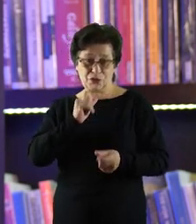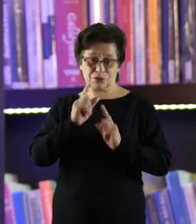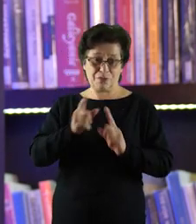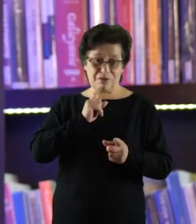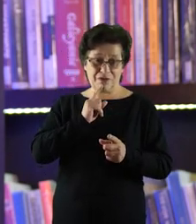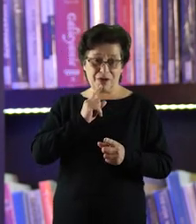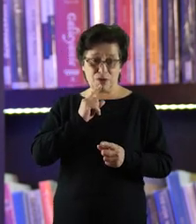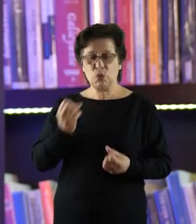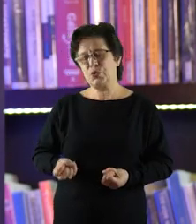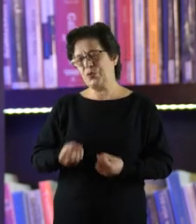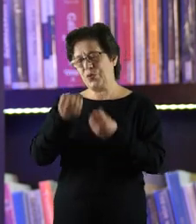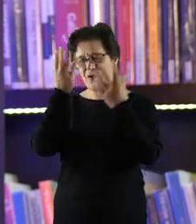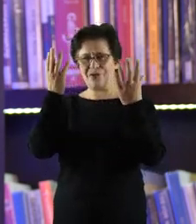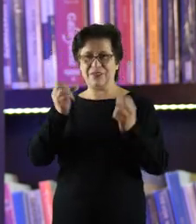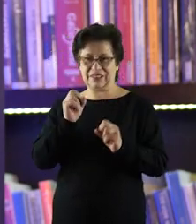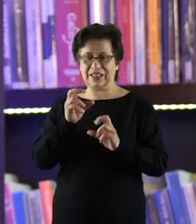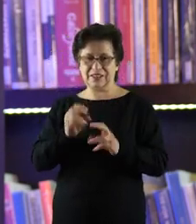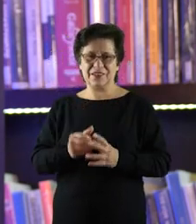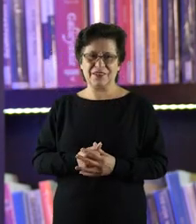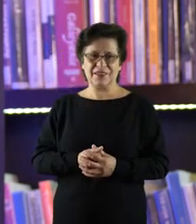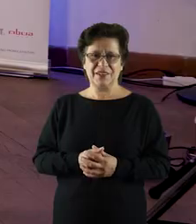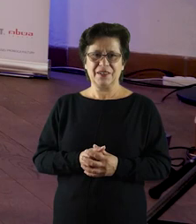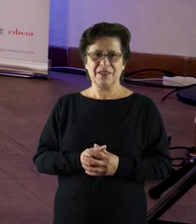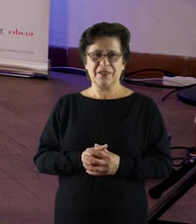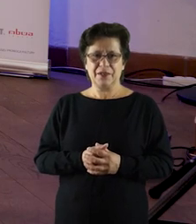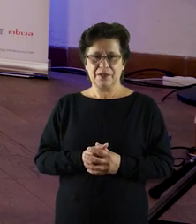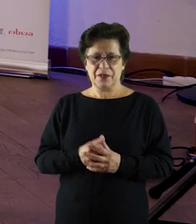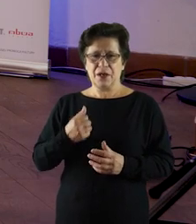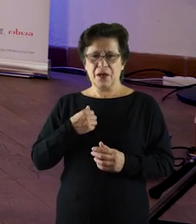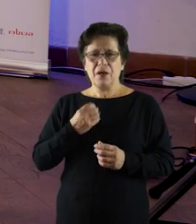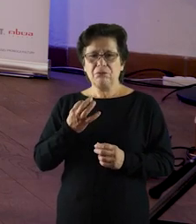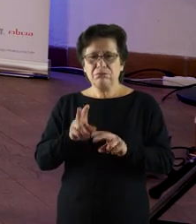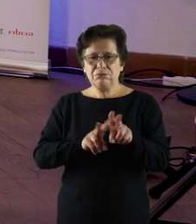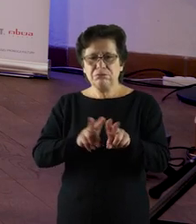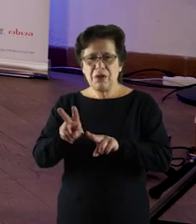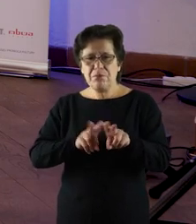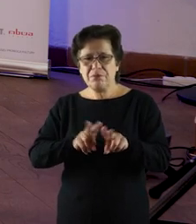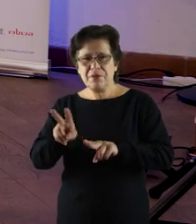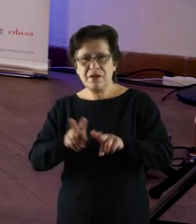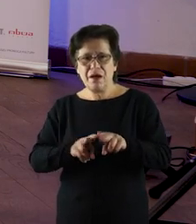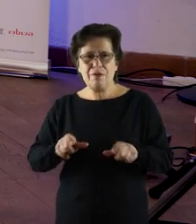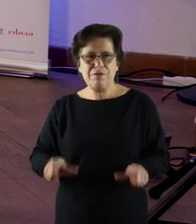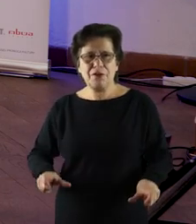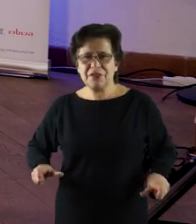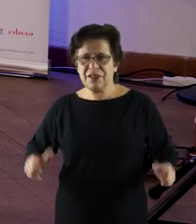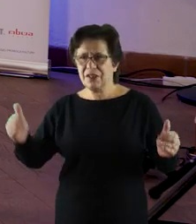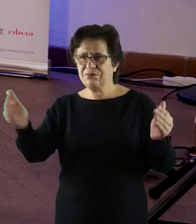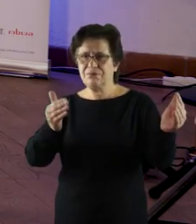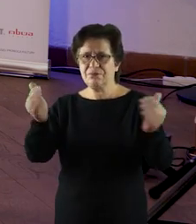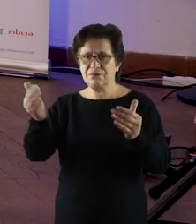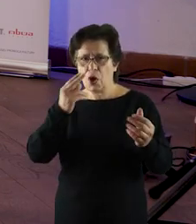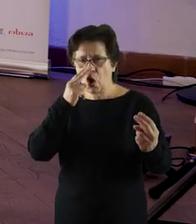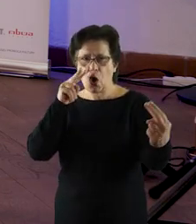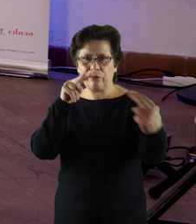widzę kącika pod oknem, dlatego pozwólcie małe przemeblowanie, żebyśmy wszyscy mieli z sobą kontakt.